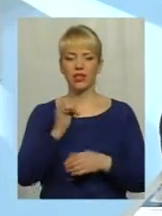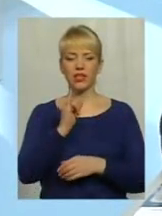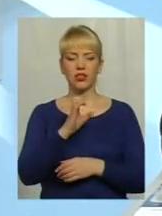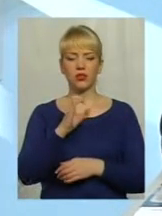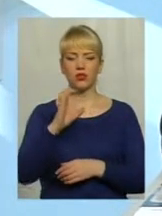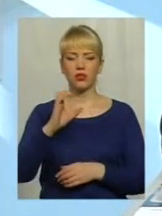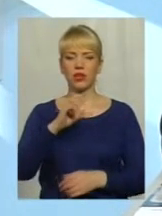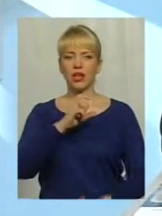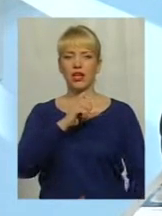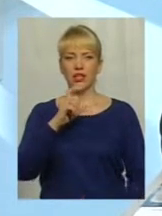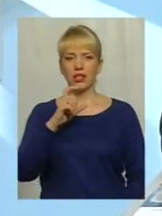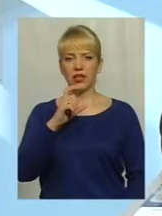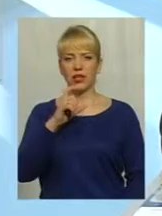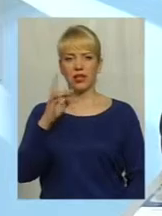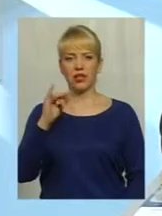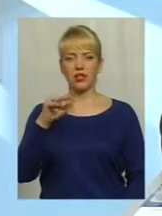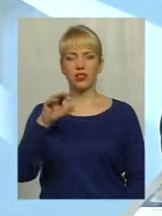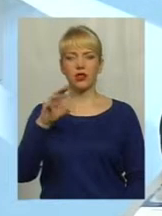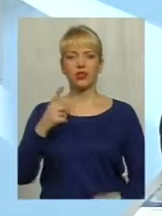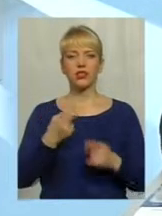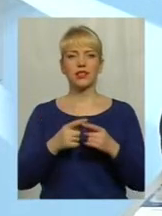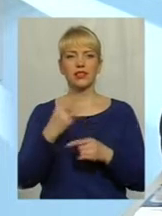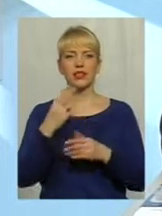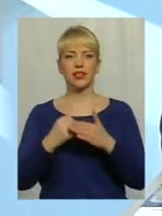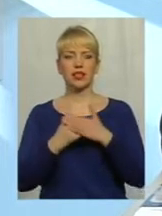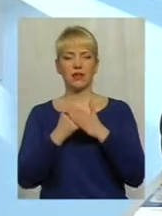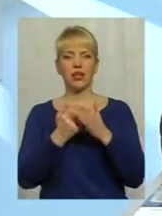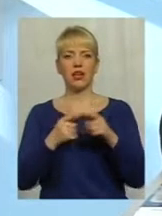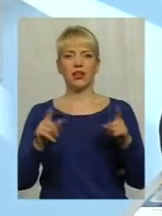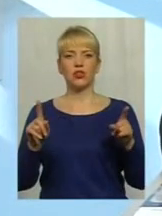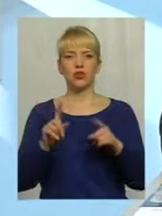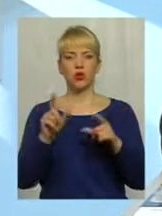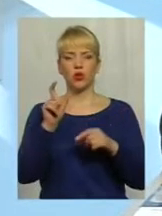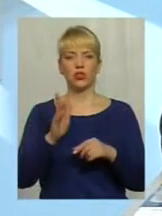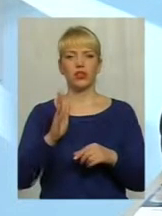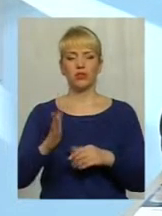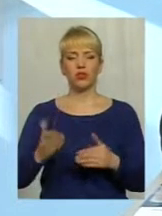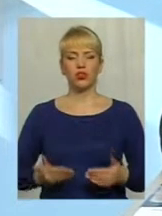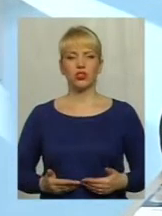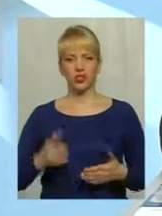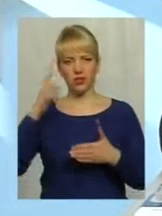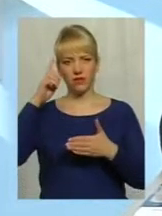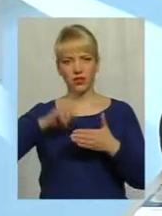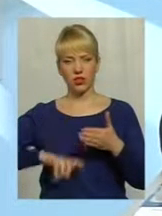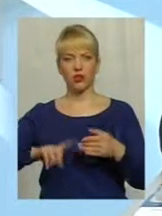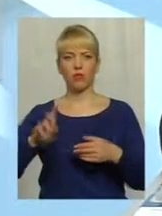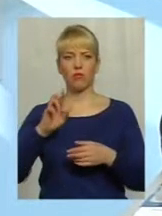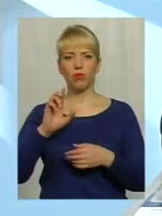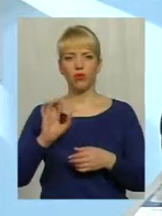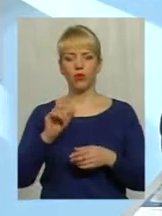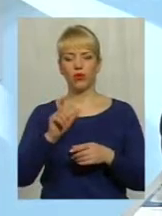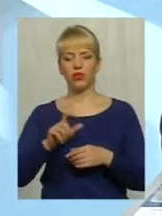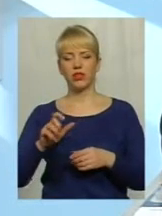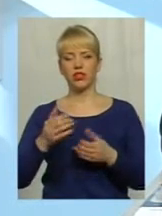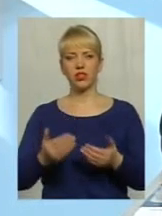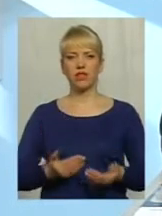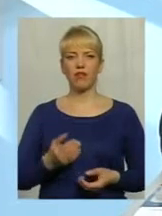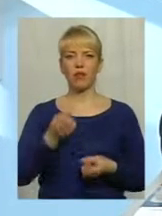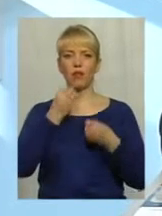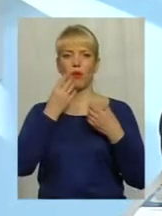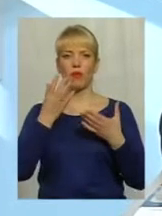три таких ще принципи на додачу до цього, що людина буде жити вірою, людина живе по благодаті